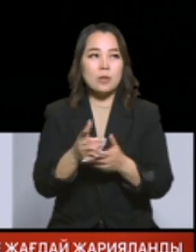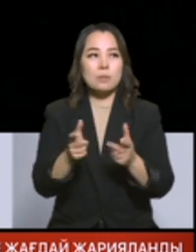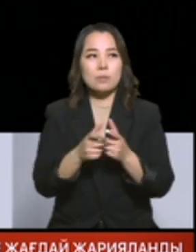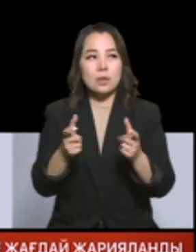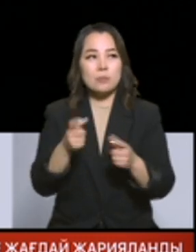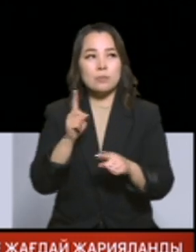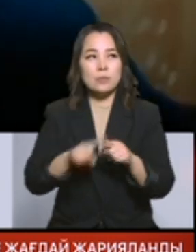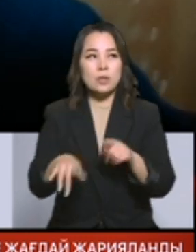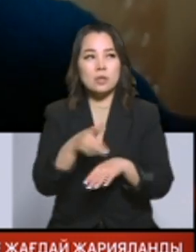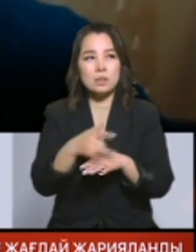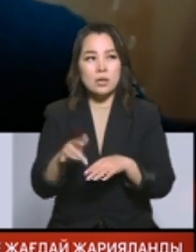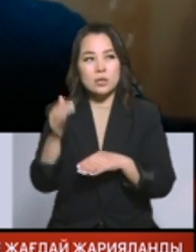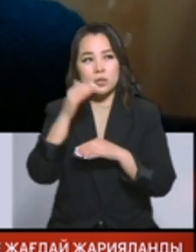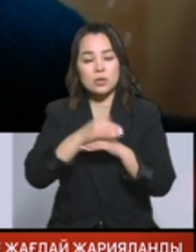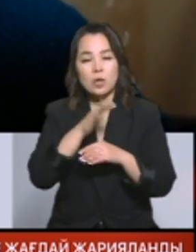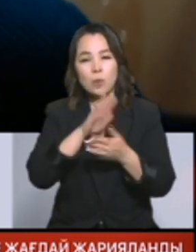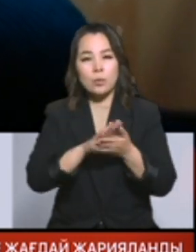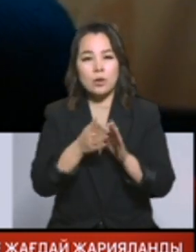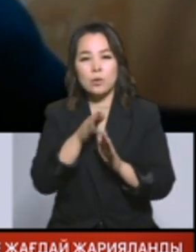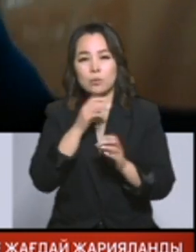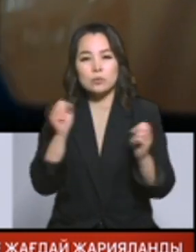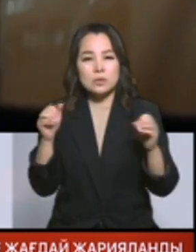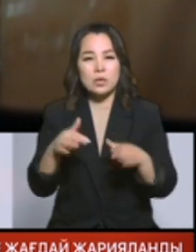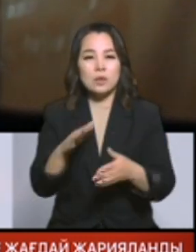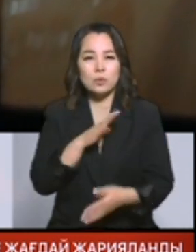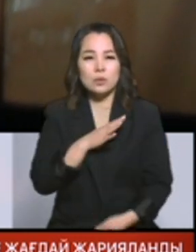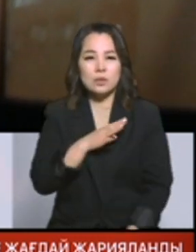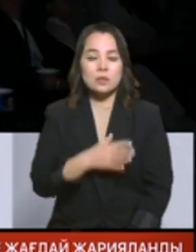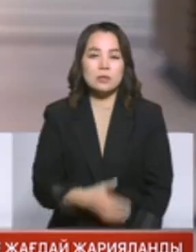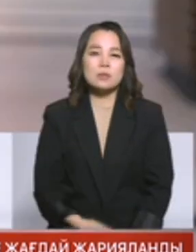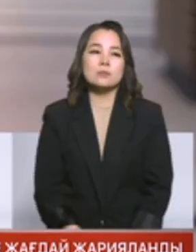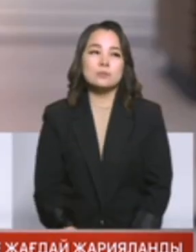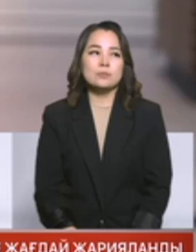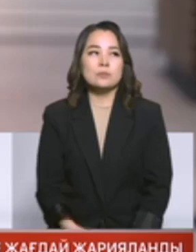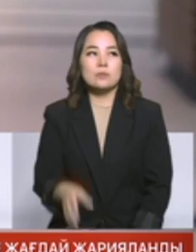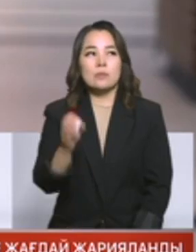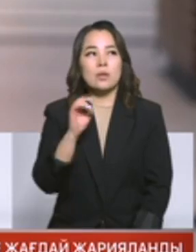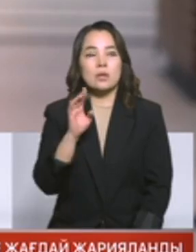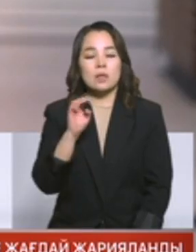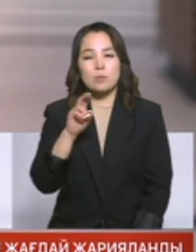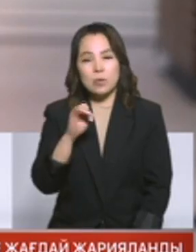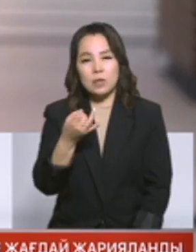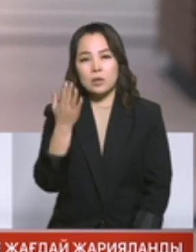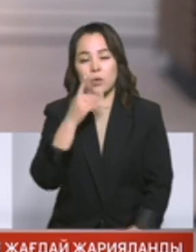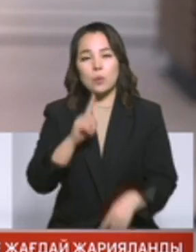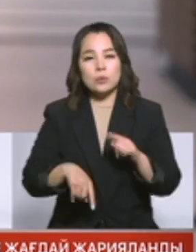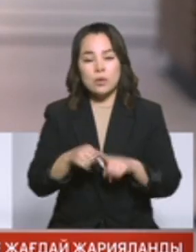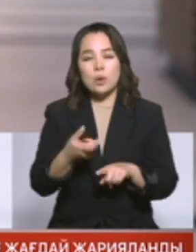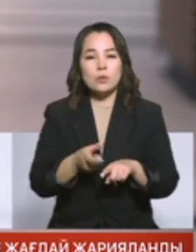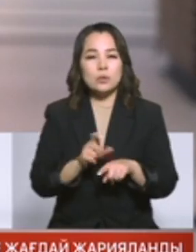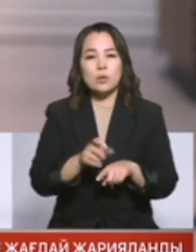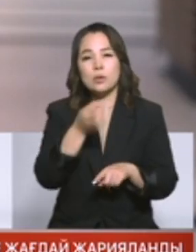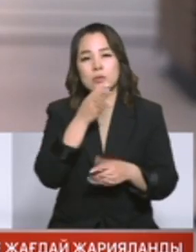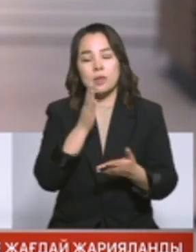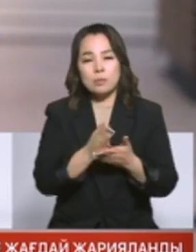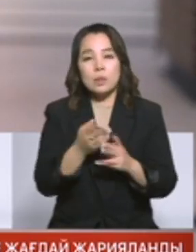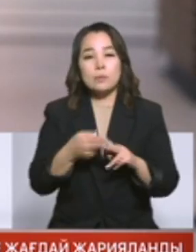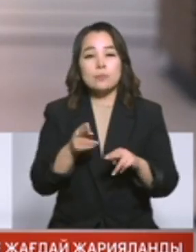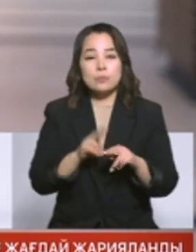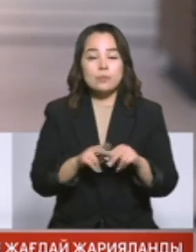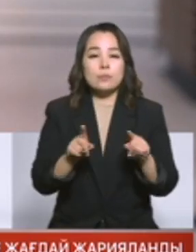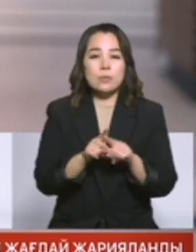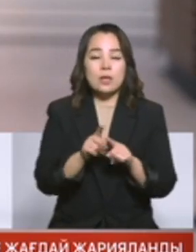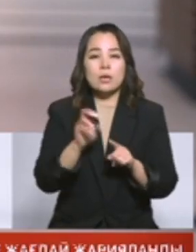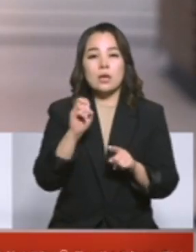тез таусылып, кешкі уақытқа да көрермен көп жиналды. Еркебай отандық фильмі маған қаттынады. Себебі ол